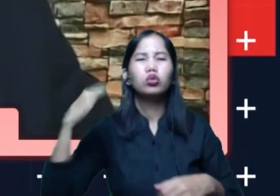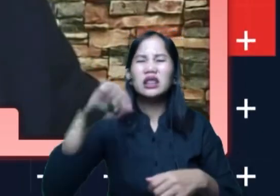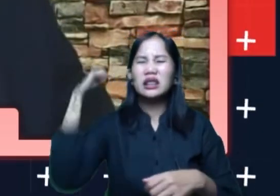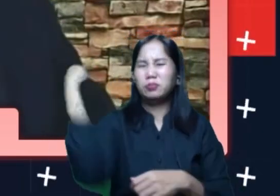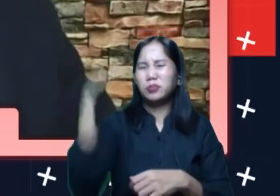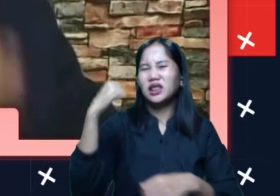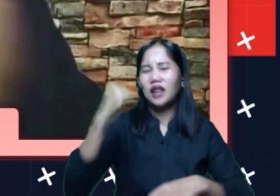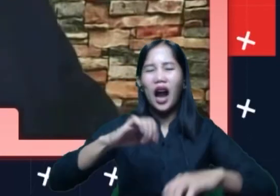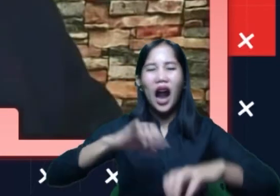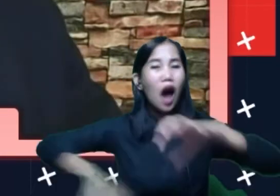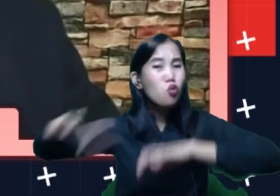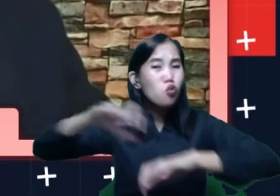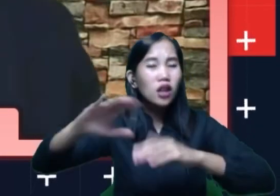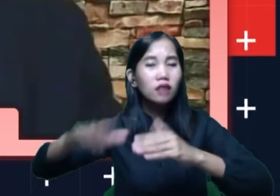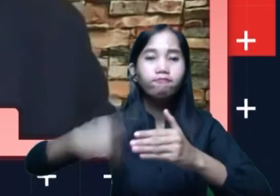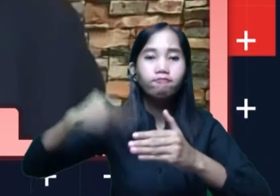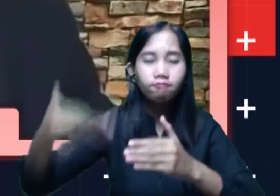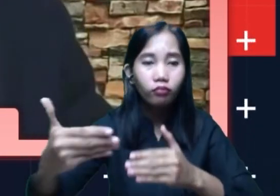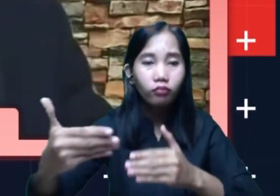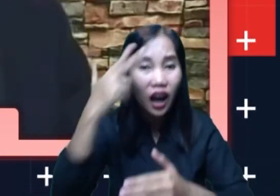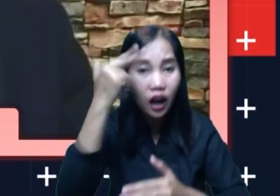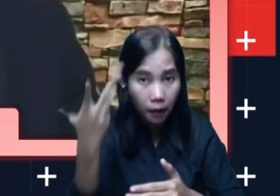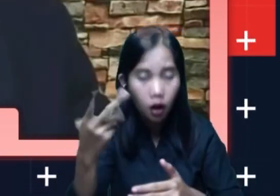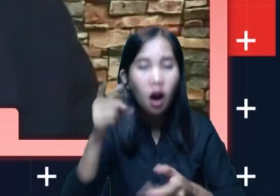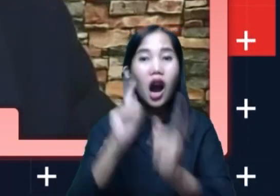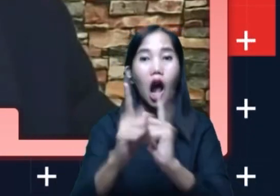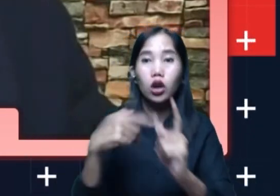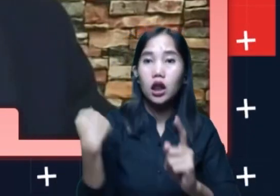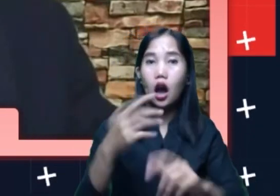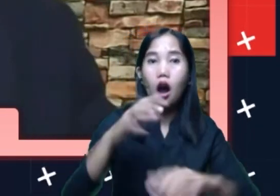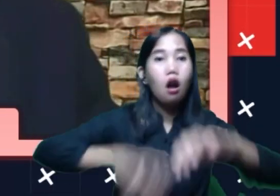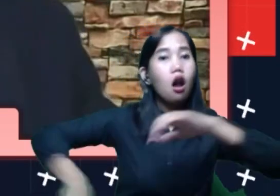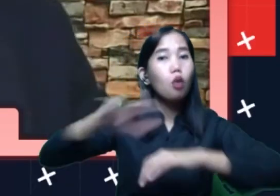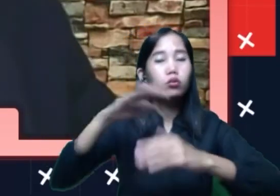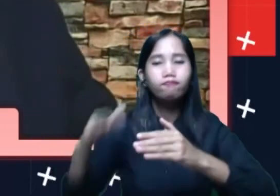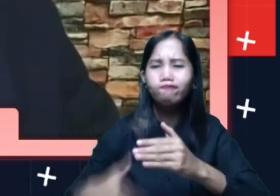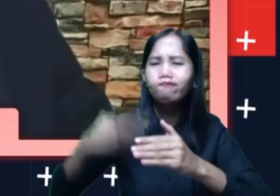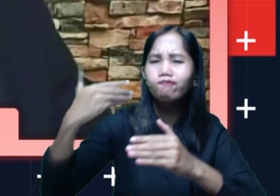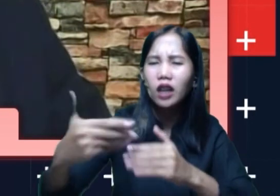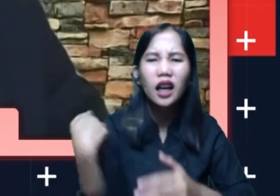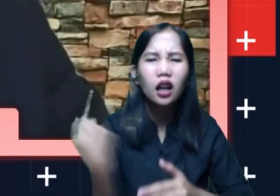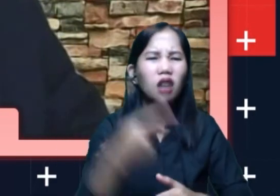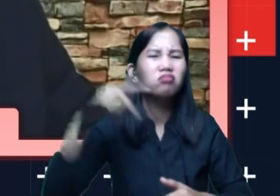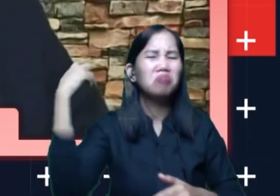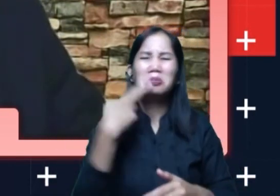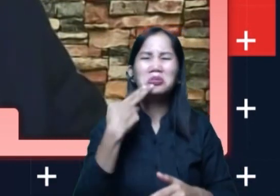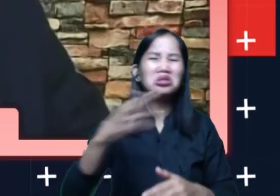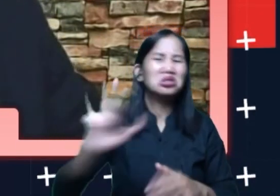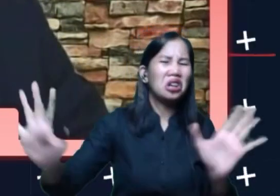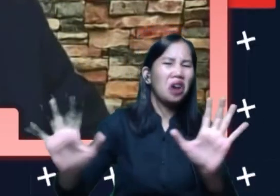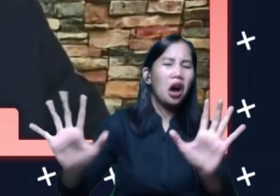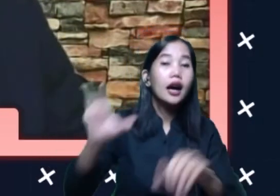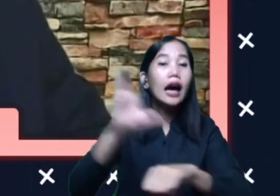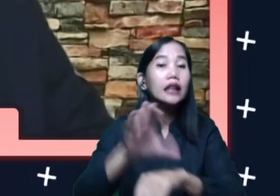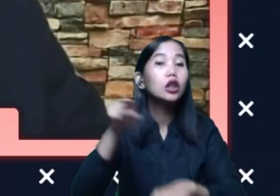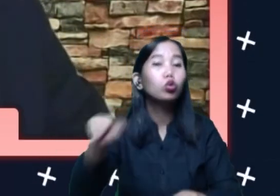itu adalah satu. Ini beda nih, jemaat yang ini sama yang di sana. Kalau kita percaya bahwa gereja adalah satu, maka